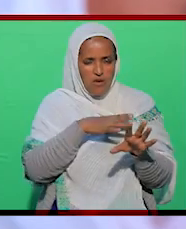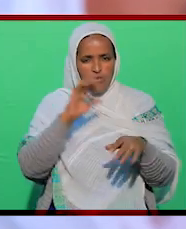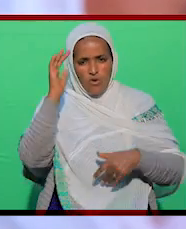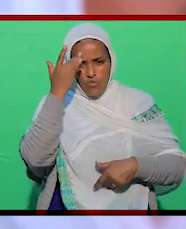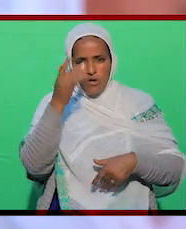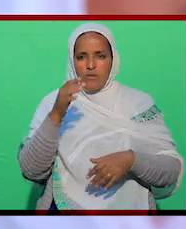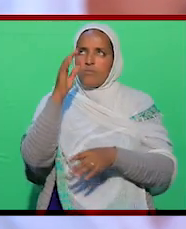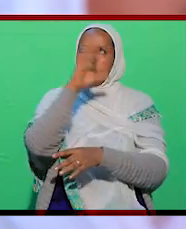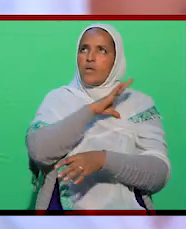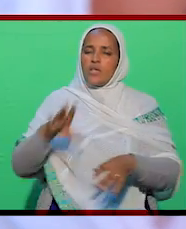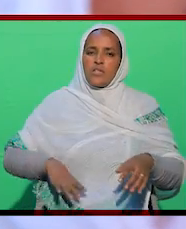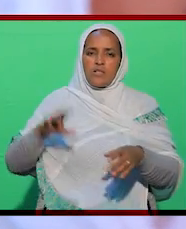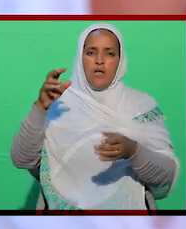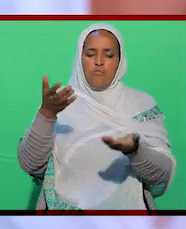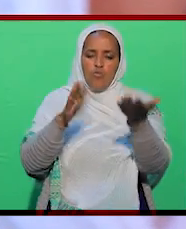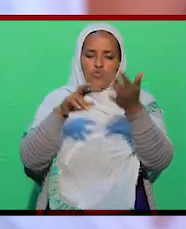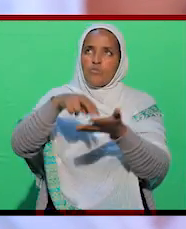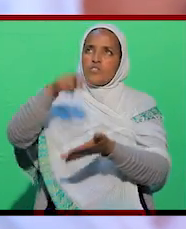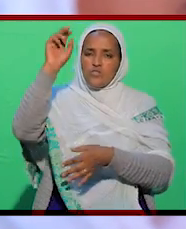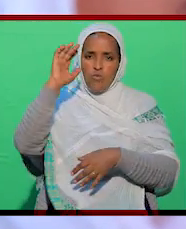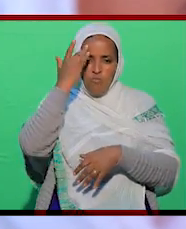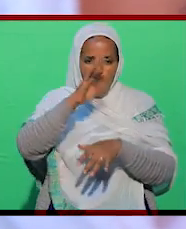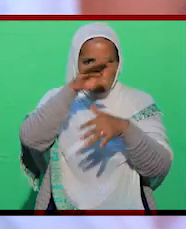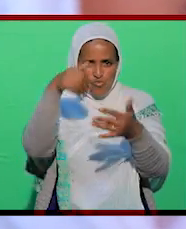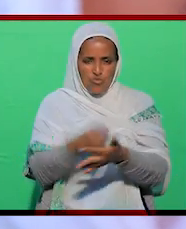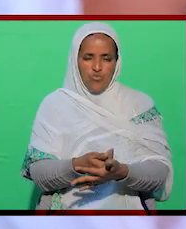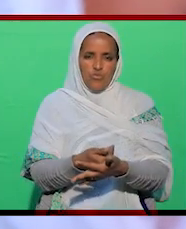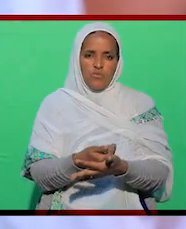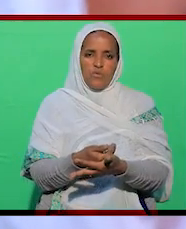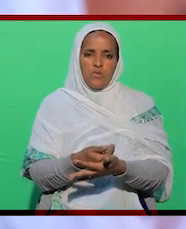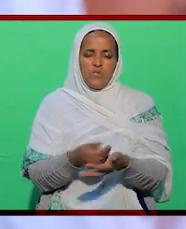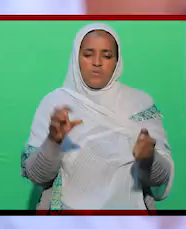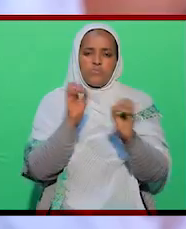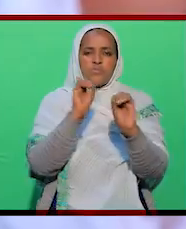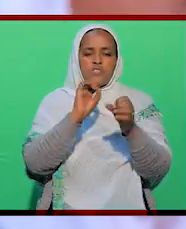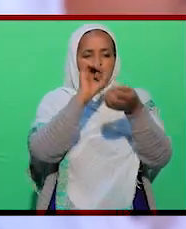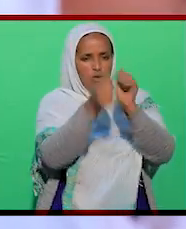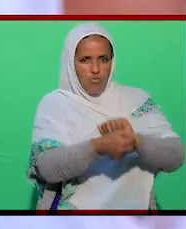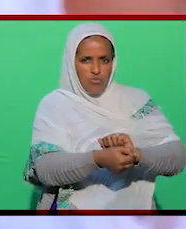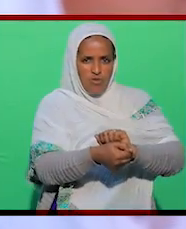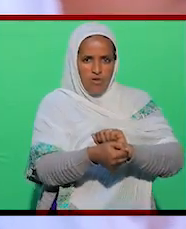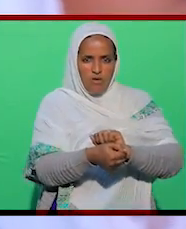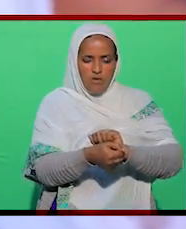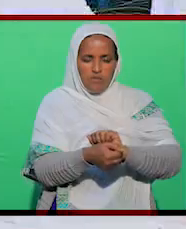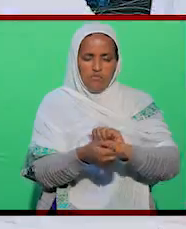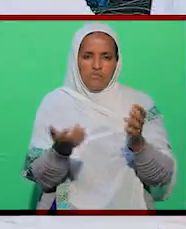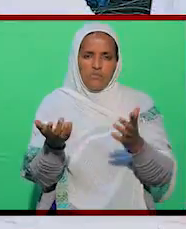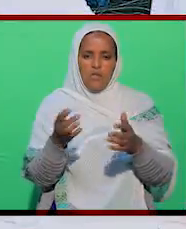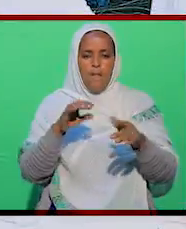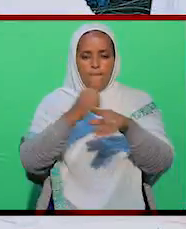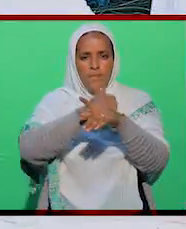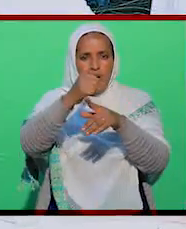የለበትም አይጠፋምም አሁን ደዌ በጌታችን በሞቱ በትንሳኤው የደዌ የህማም ሁሉ ምንነቱ ተቀይሯል